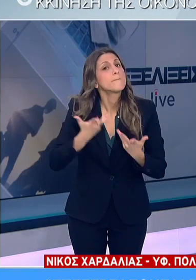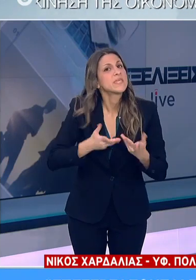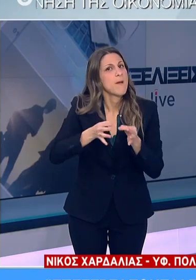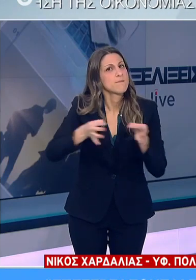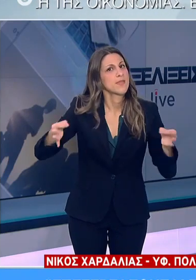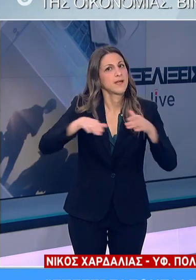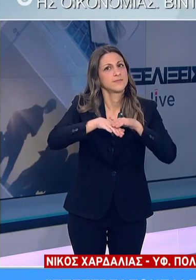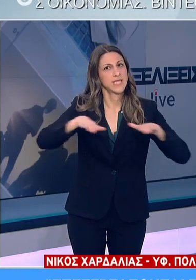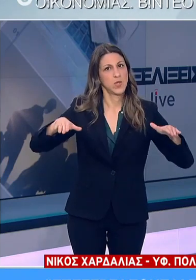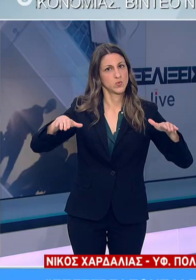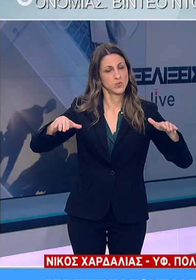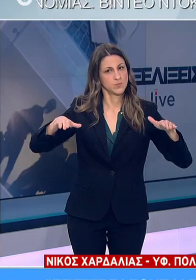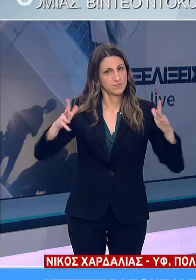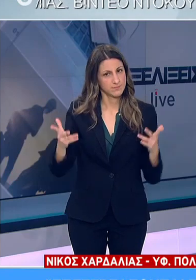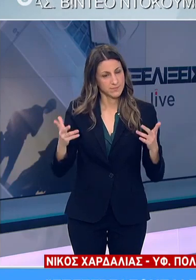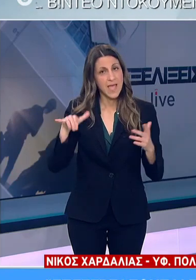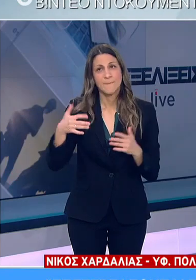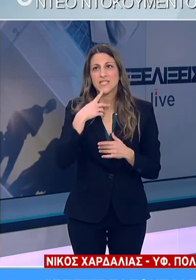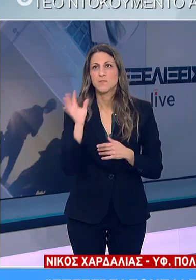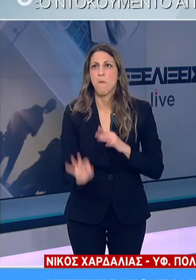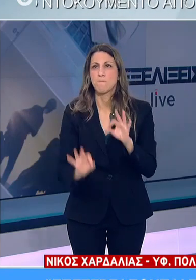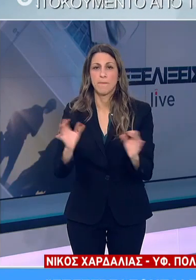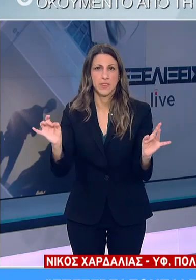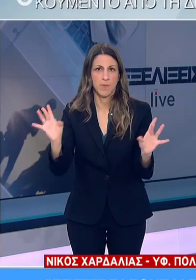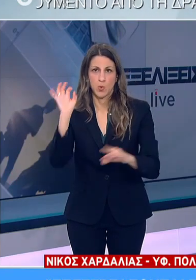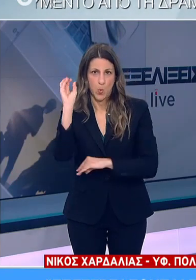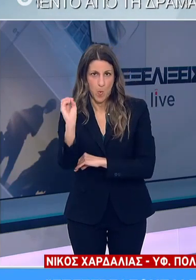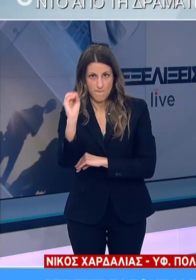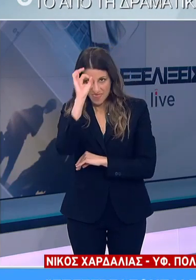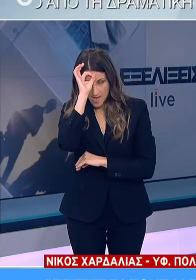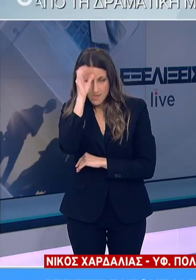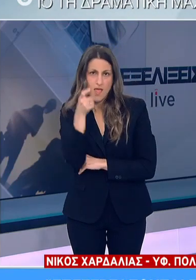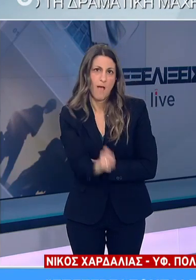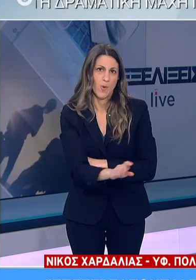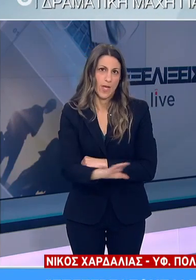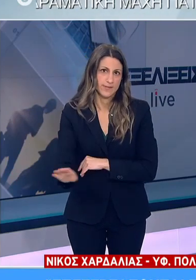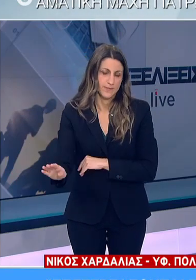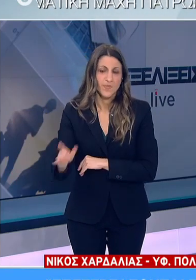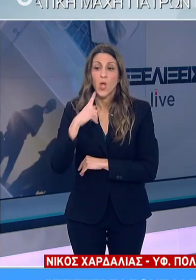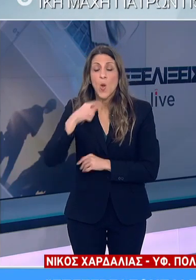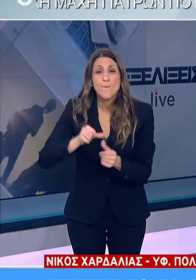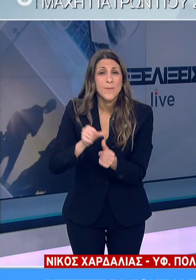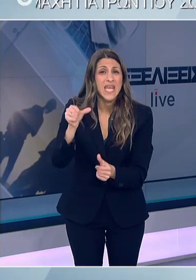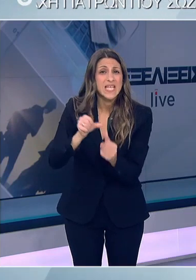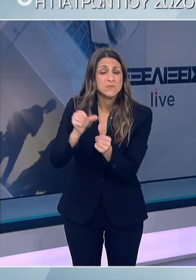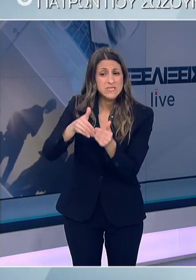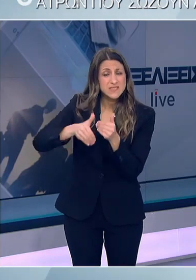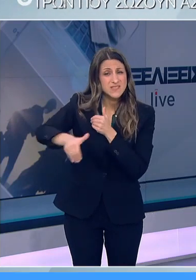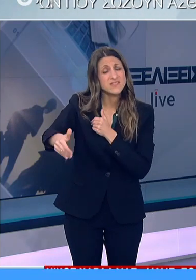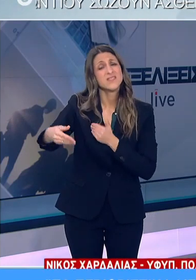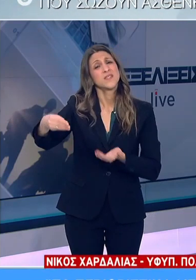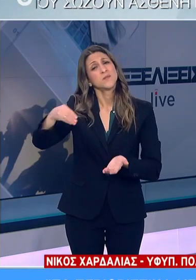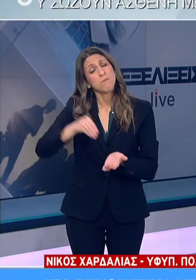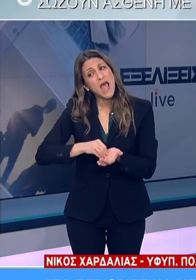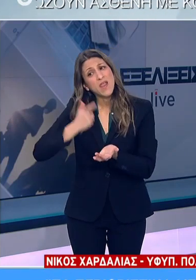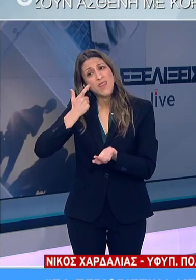σημαίνει ότι θα σταματήσουμε να έχουμε κρούσματα. Όπως έχουμε πει αρκετές φορές, στους επόμενους μήνες θα χρειαστεί πολλές φορές και ανάλογα με